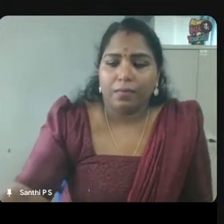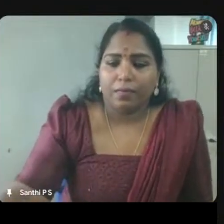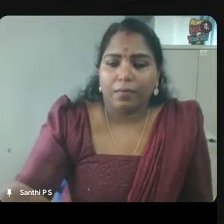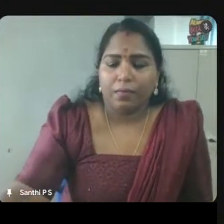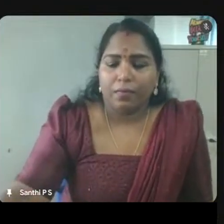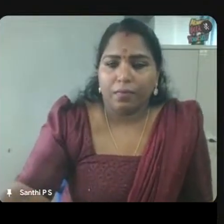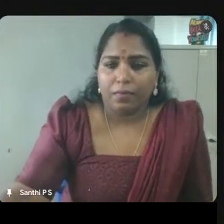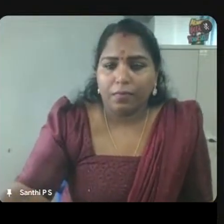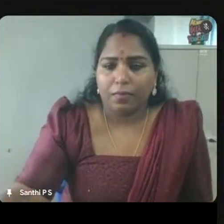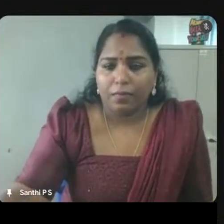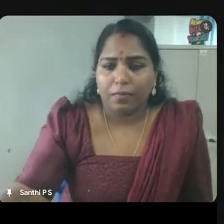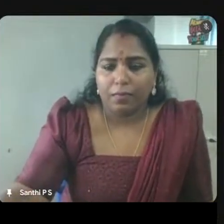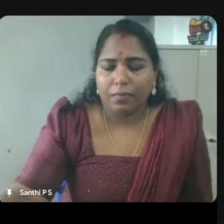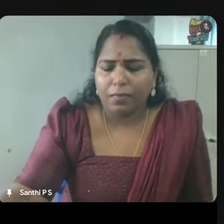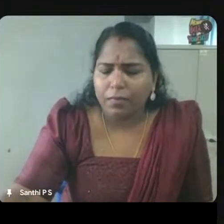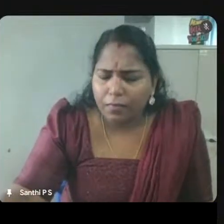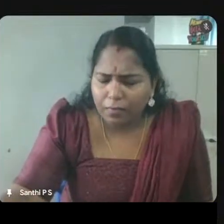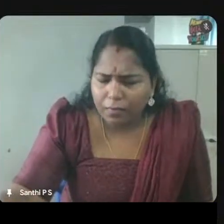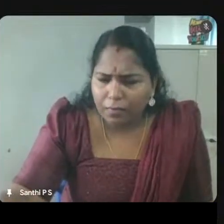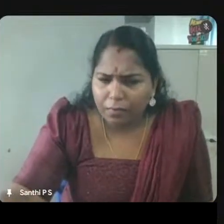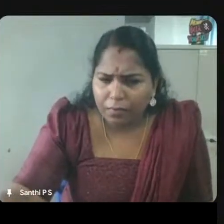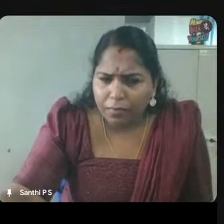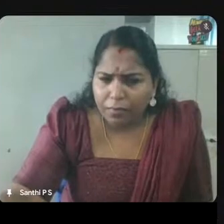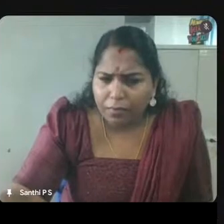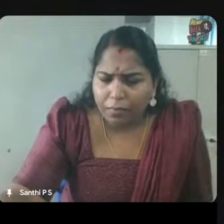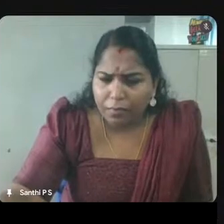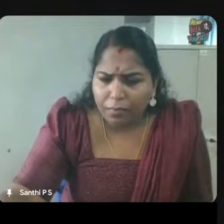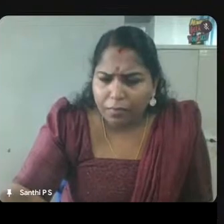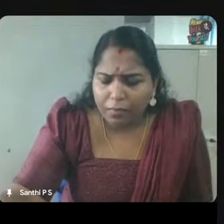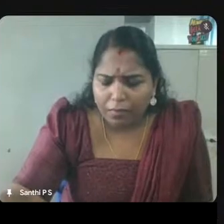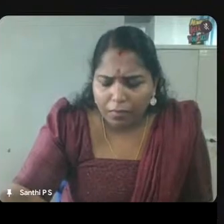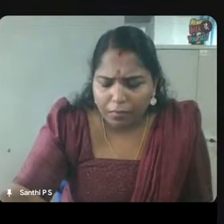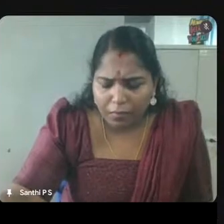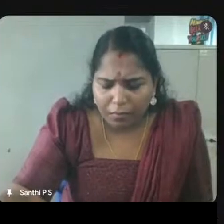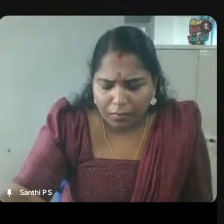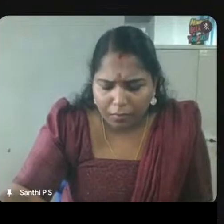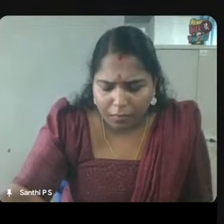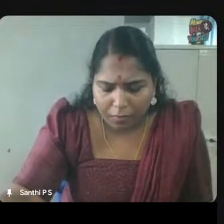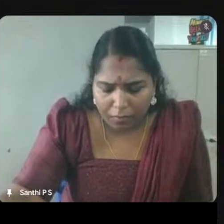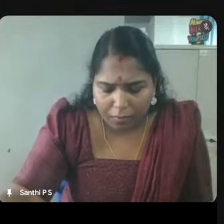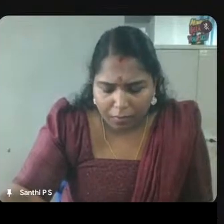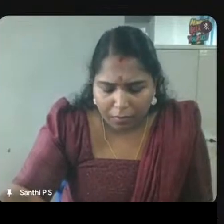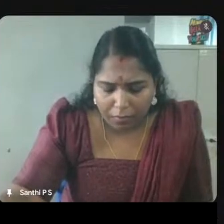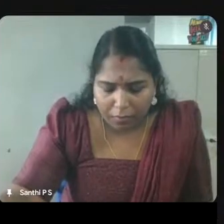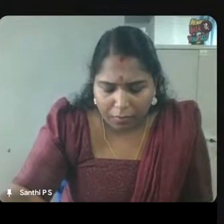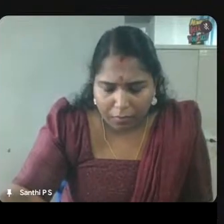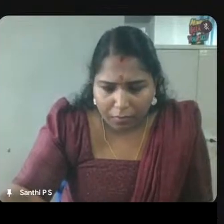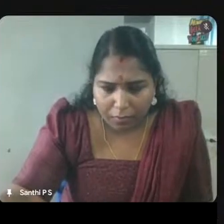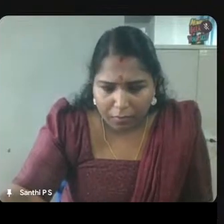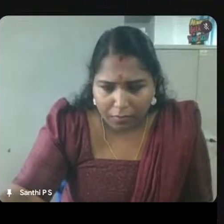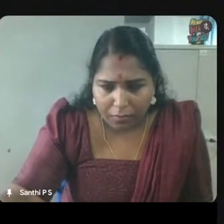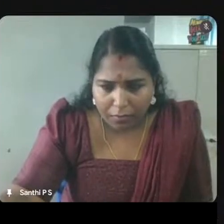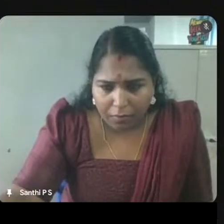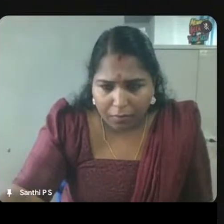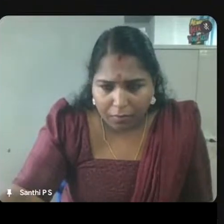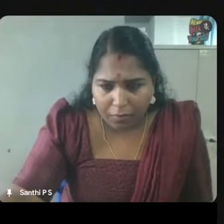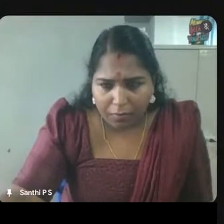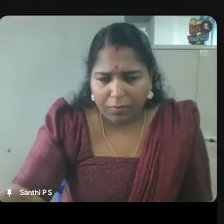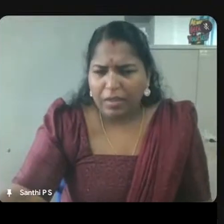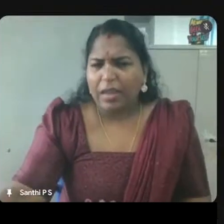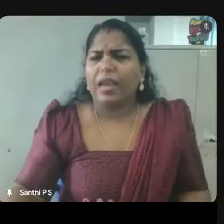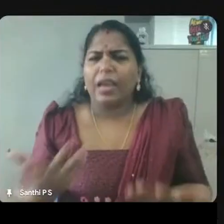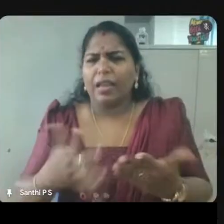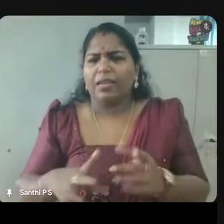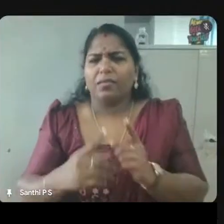മെഴുകുതിരി അടുത്തും അകലെയും കാണിക്കുന്ന അങ്ങനെ ഒരു ഇതുണ്ടോ, എക്സസൈസ് ഉണ്ടോ? അത് അങ്ങനത്തെ എക്സസൈസസ് കുറച്ച്